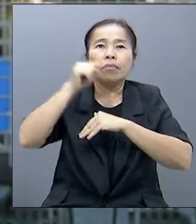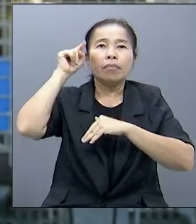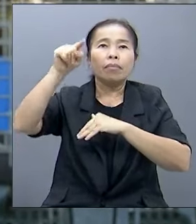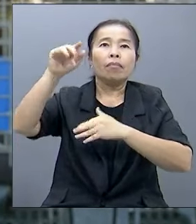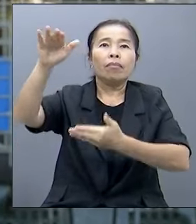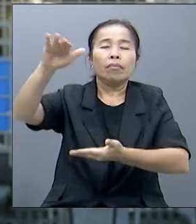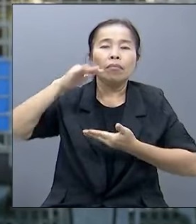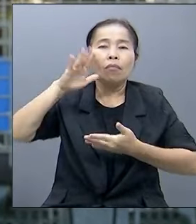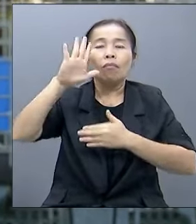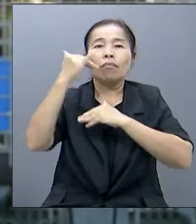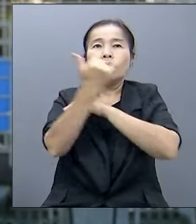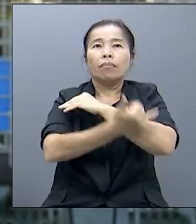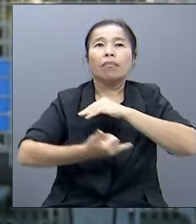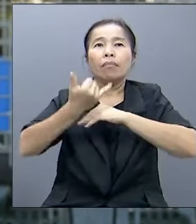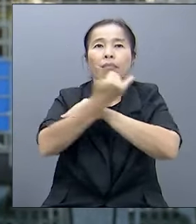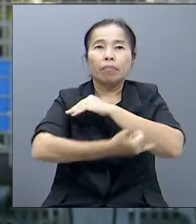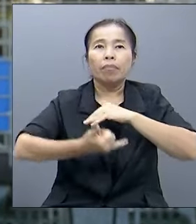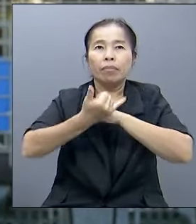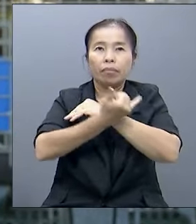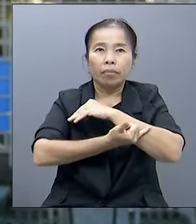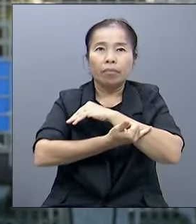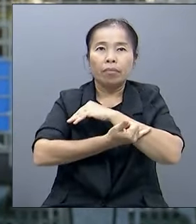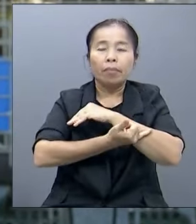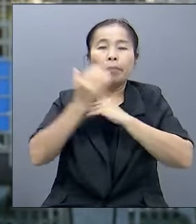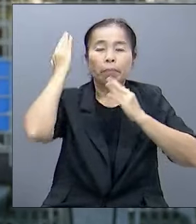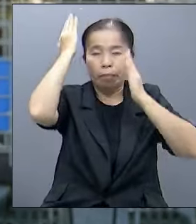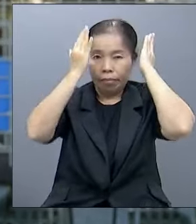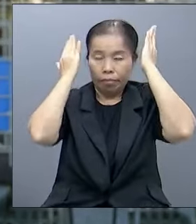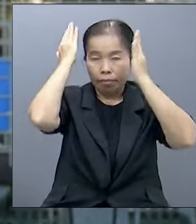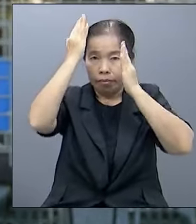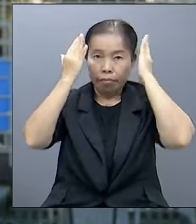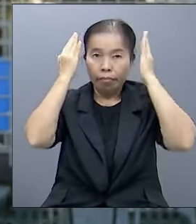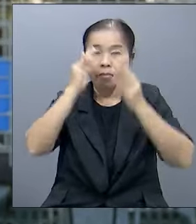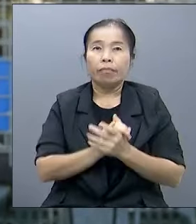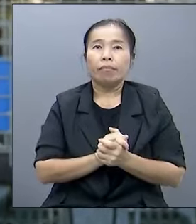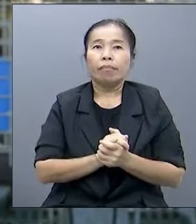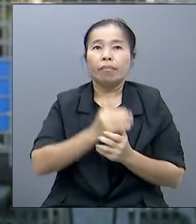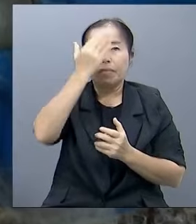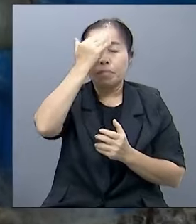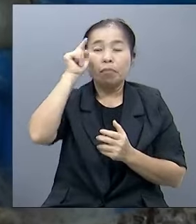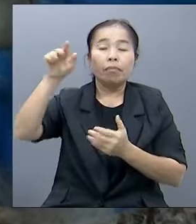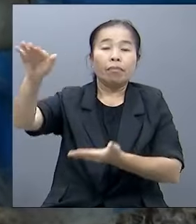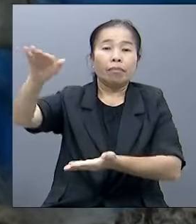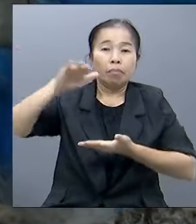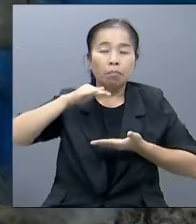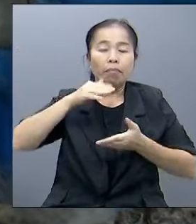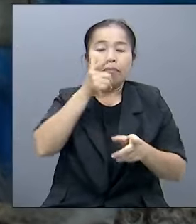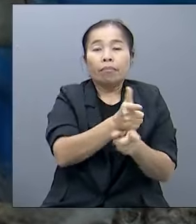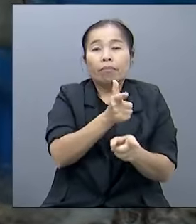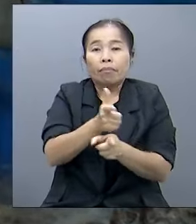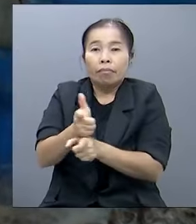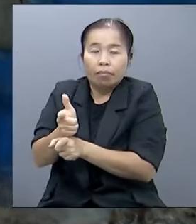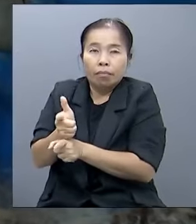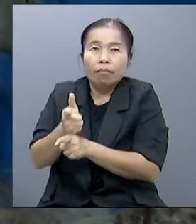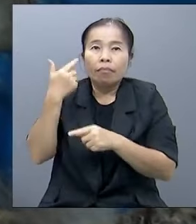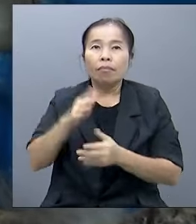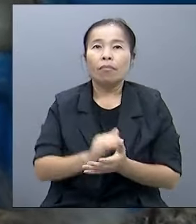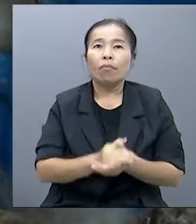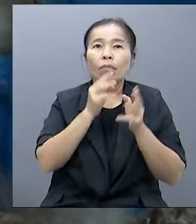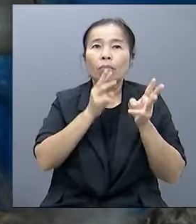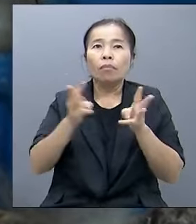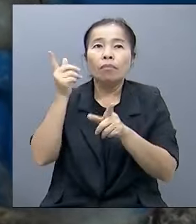างประเทศประเทศที่เรานำเข้ามาก็คือประเทศมาเลเซียนะครับพ่อแม่พันธุ์เรานำเข้ามาทั้งหมดในคิดสำหรับการเลี้ยงกระต่ายนี้นะครับ